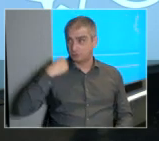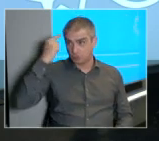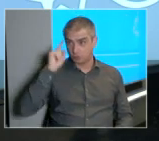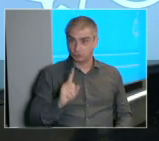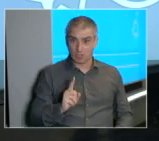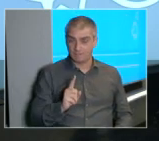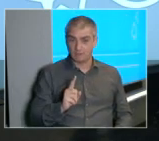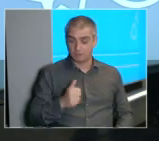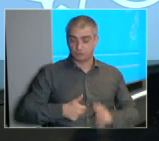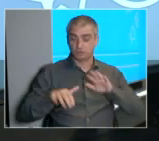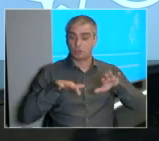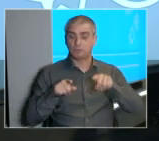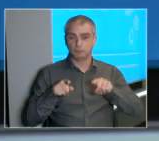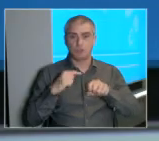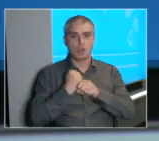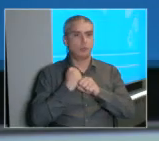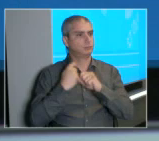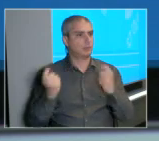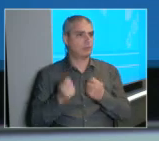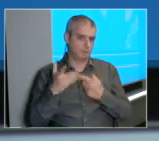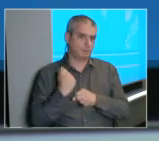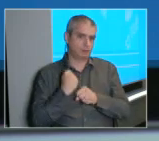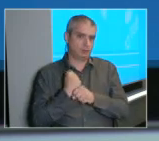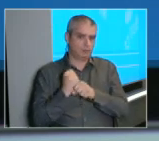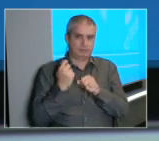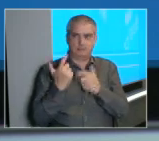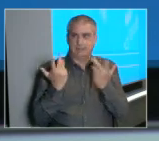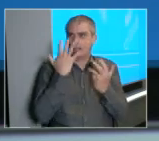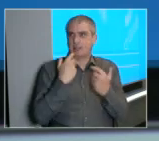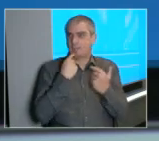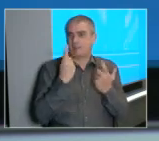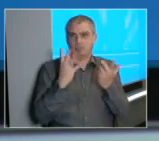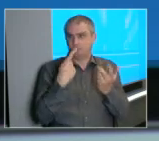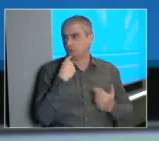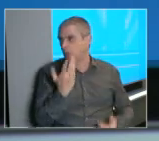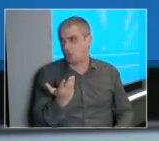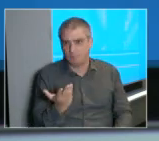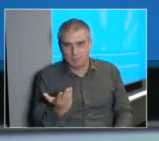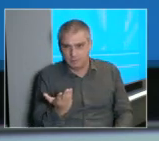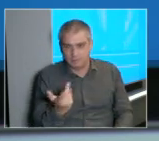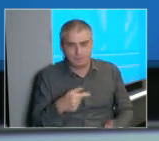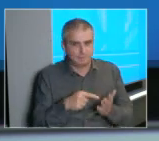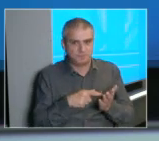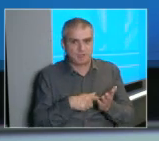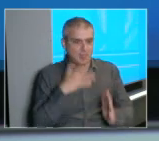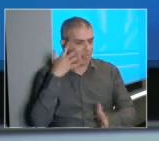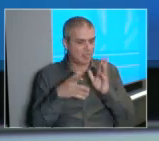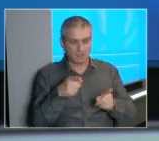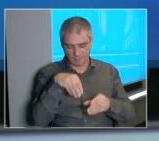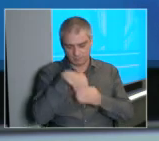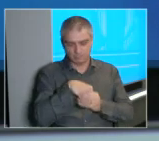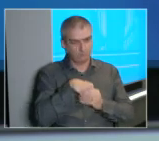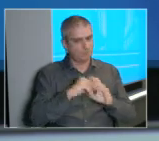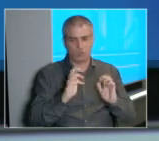חושבת שראש הממשלה עושה קמפיין, זה מה שהוא עושה. זה קצת תמים להגיד מה שאתה אומר, יעקב, כי ההתקפה הזאת היא